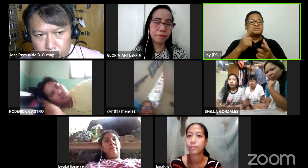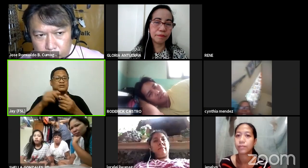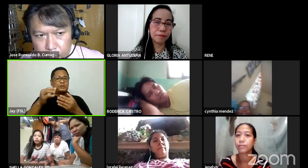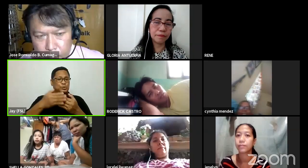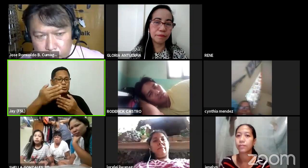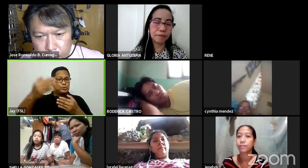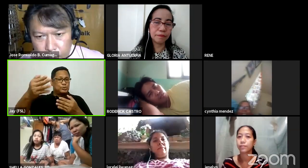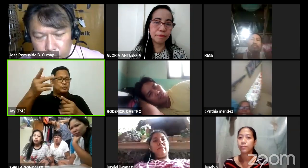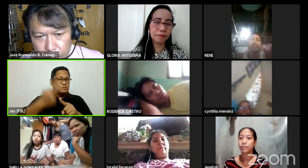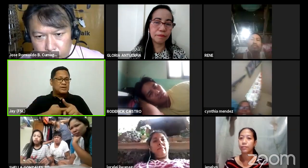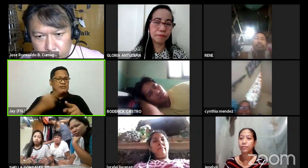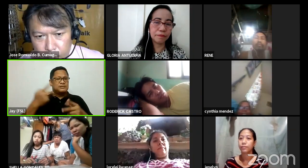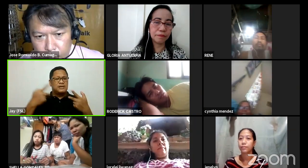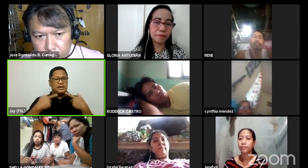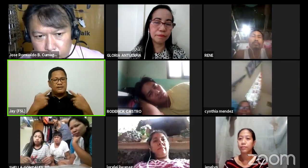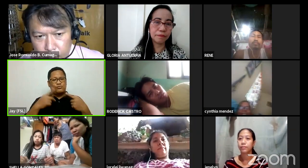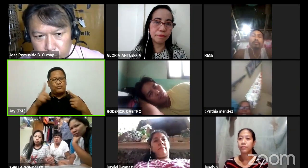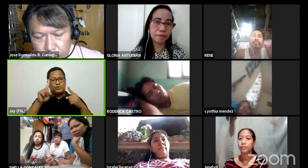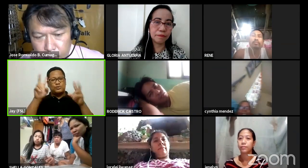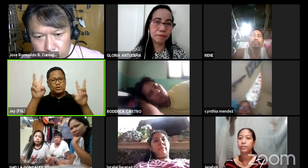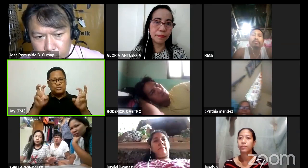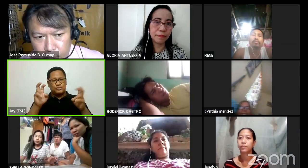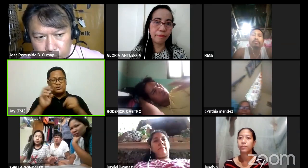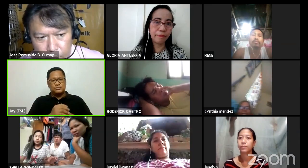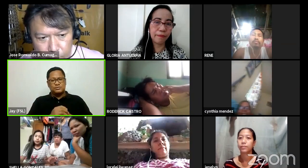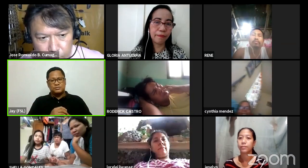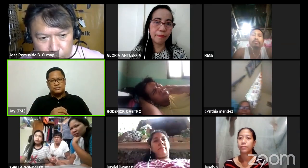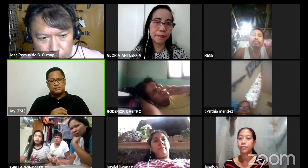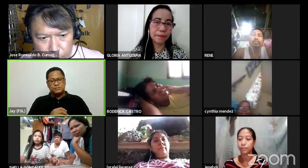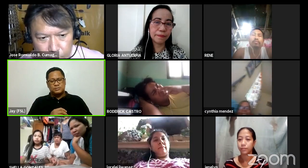months, meron tinatawag na